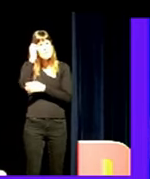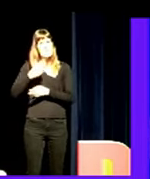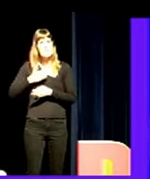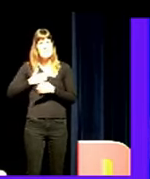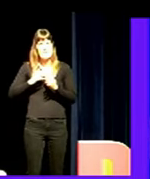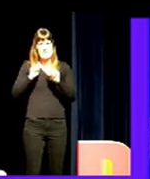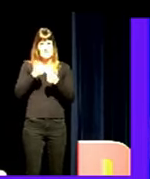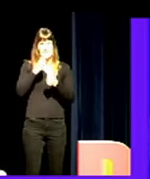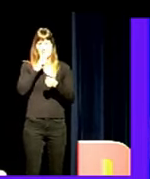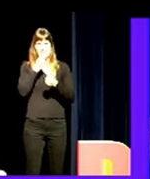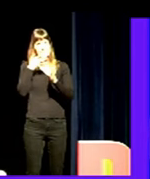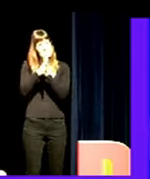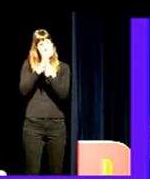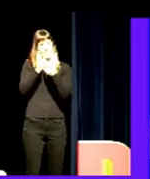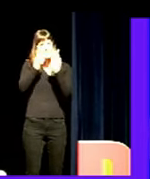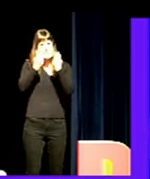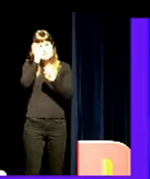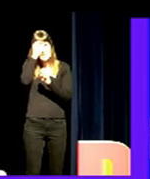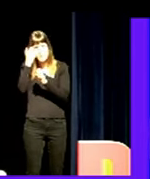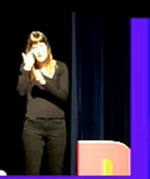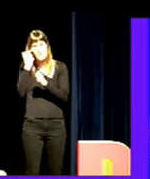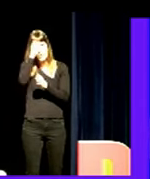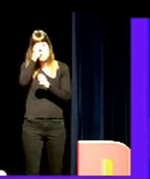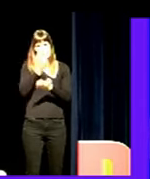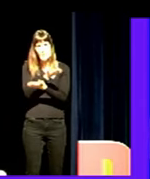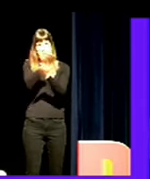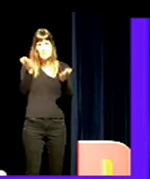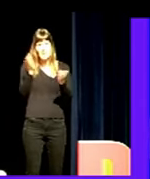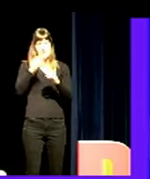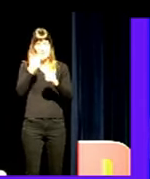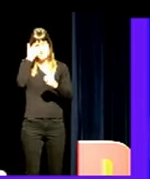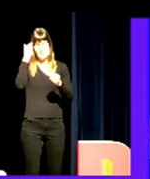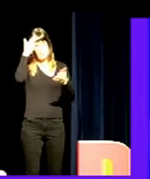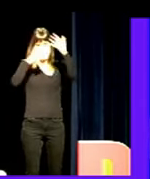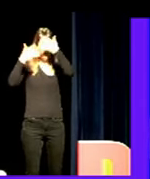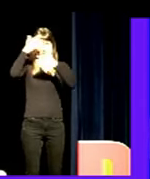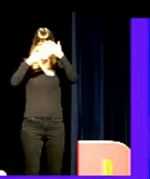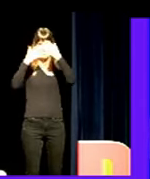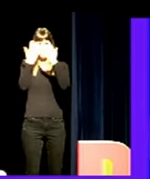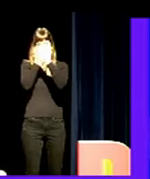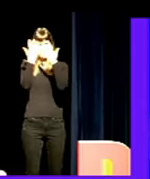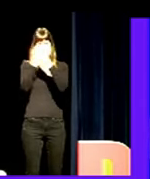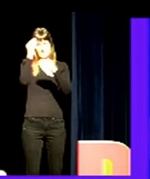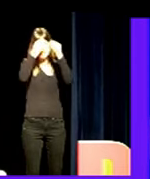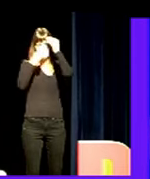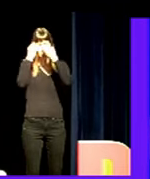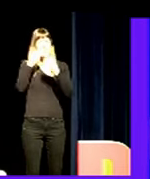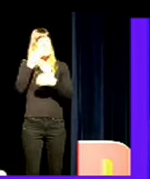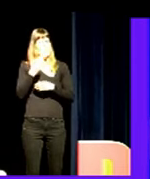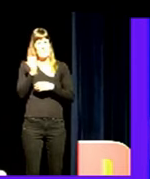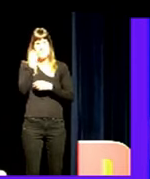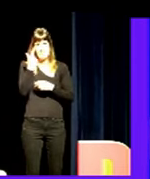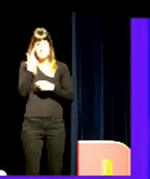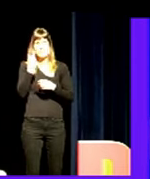hitz egingo dudan, zer esango dudan, mila gauza deko, ez da? Normal. Baina uste dut garrantzitzu edan adena, niratik eta